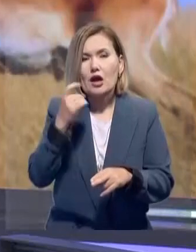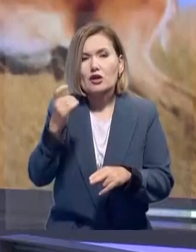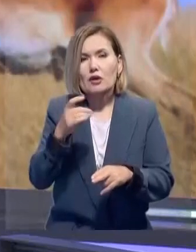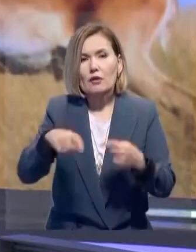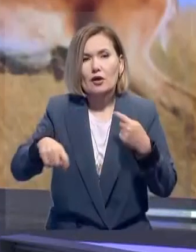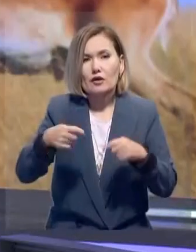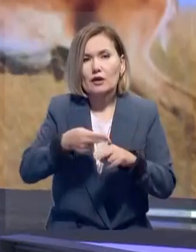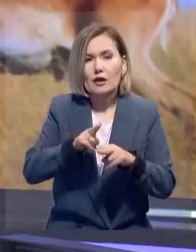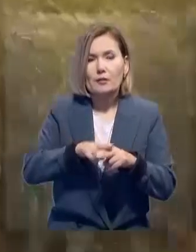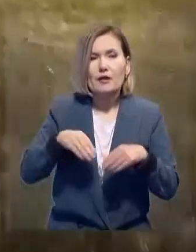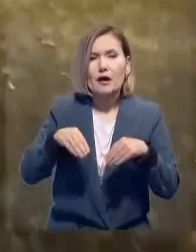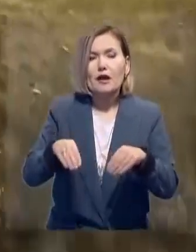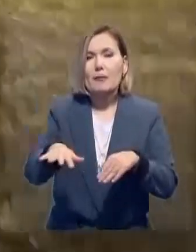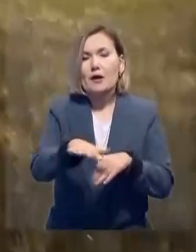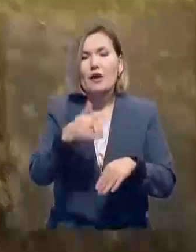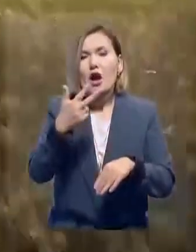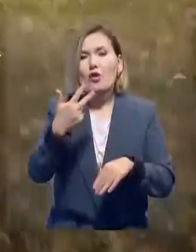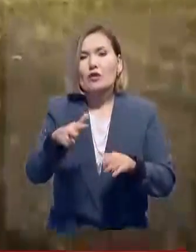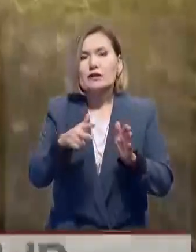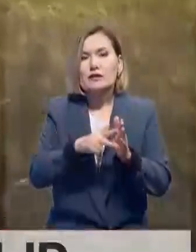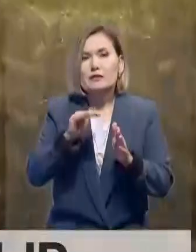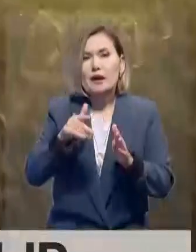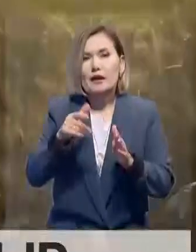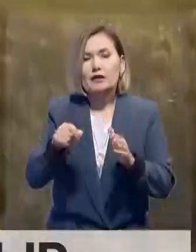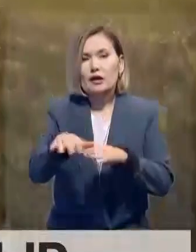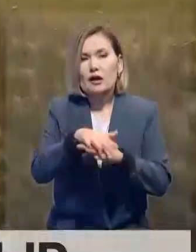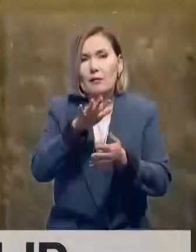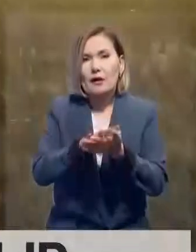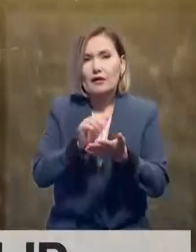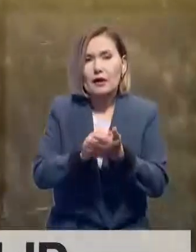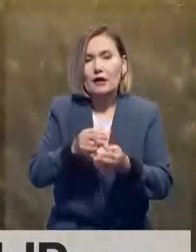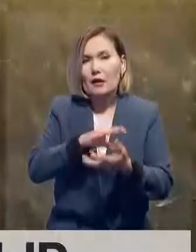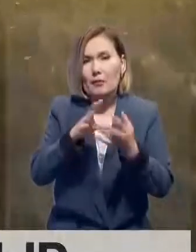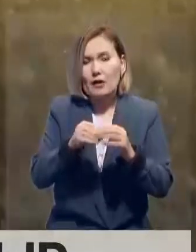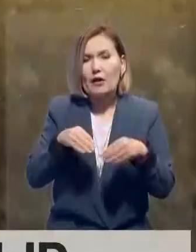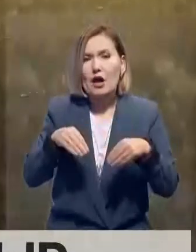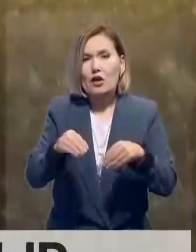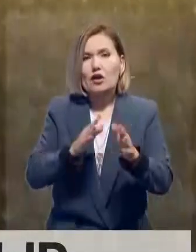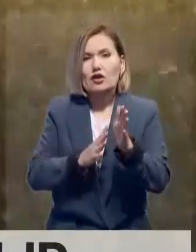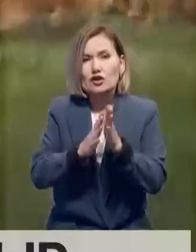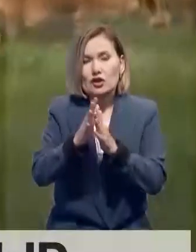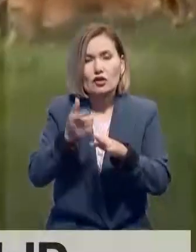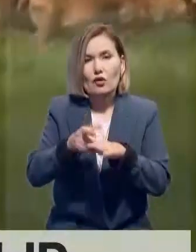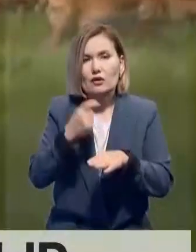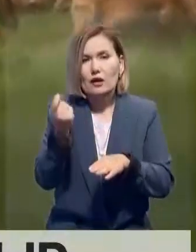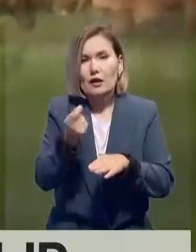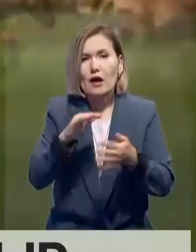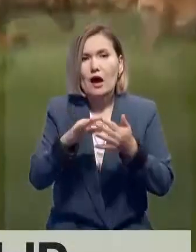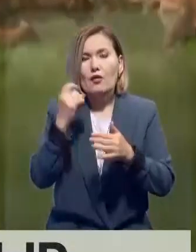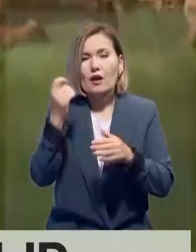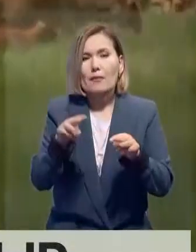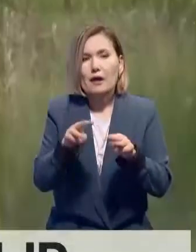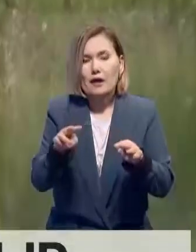зиян шеккен. Мұнда егіс алқабының 38 мың гектары тапталған. Аймақта онсыз да астық шығымын төмен. Ауыл шаруашылығы